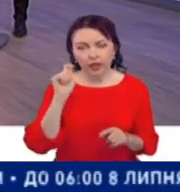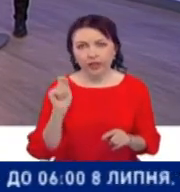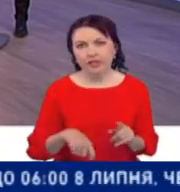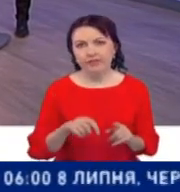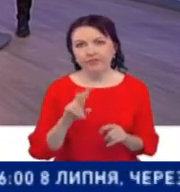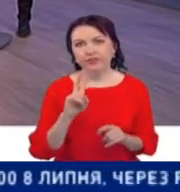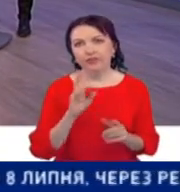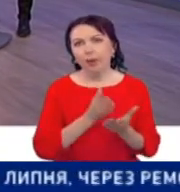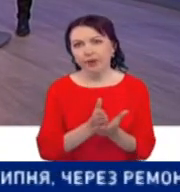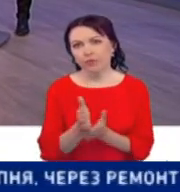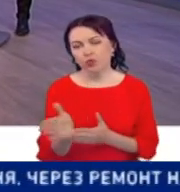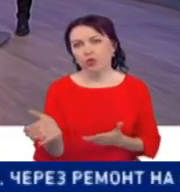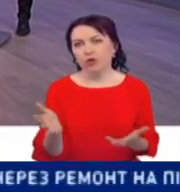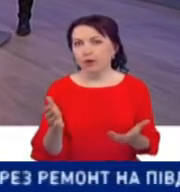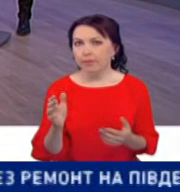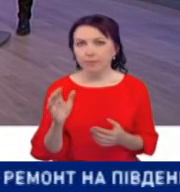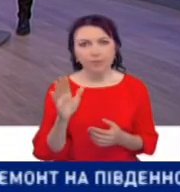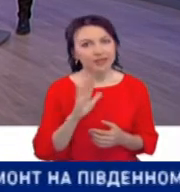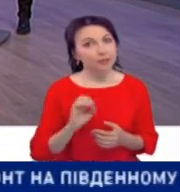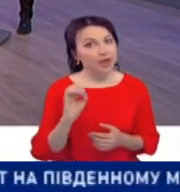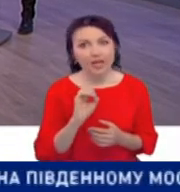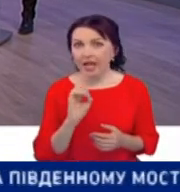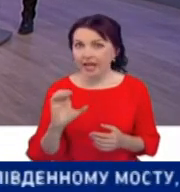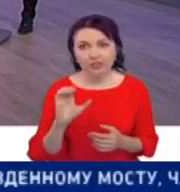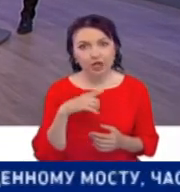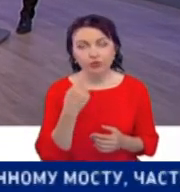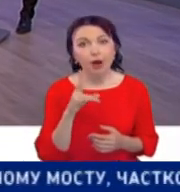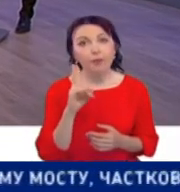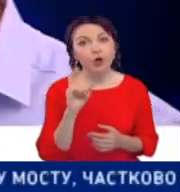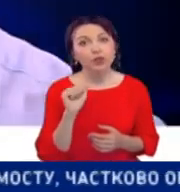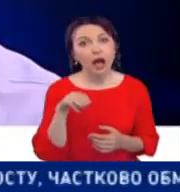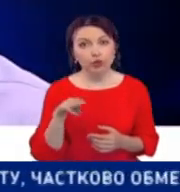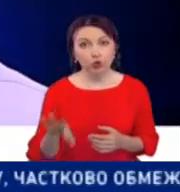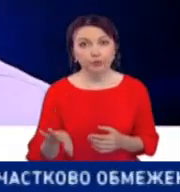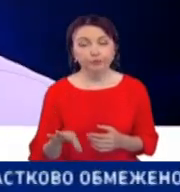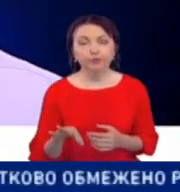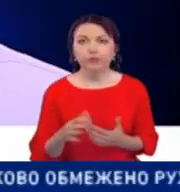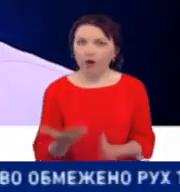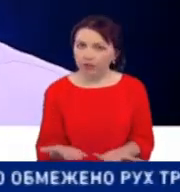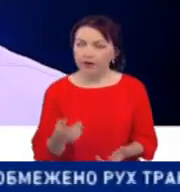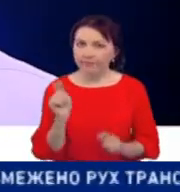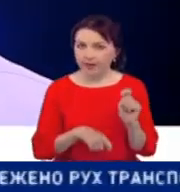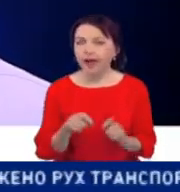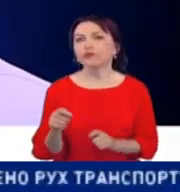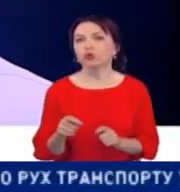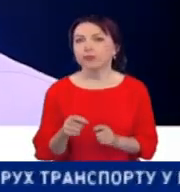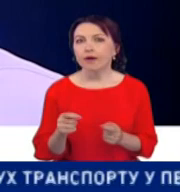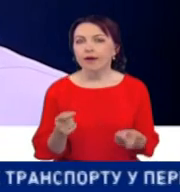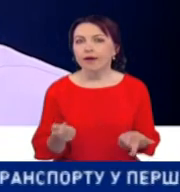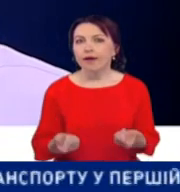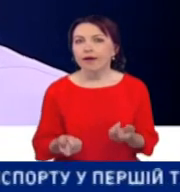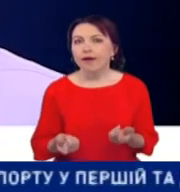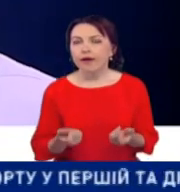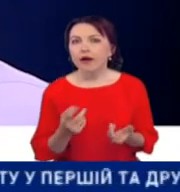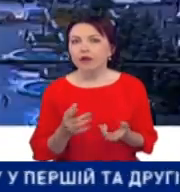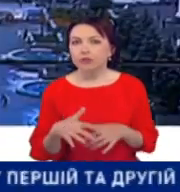в напрямку. Ми не про Європейський зараз Союз говоримо, про НАТО саме, да? Але референдум, як, ну, джерелом-то влади є